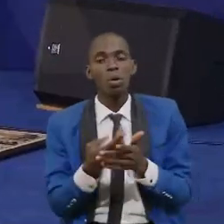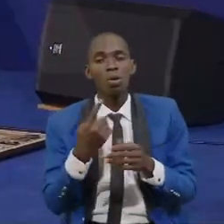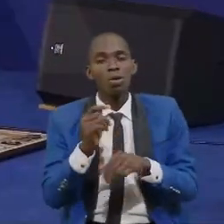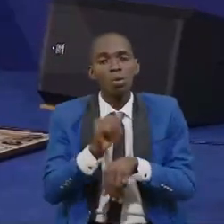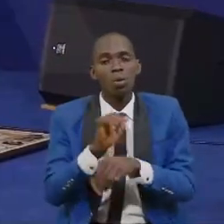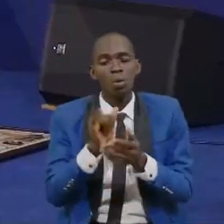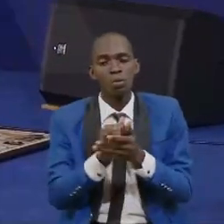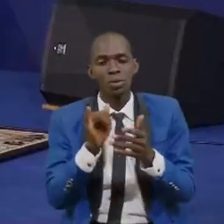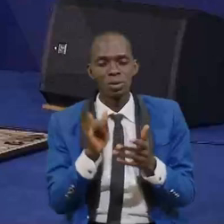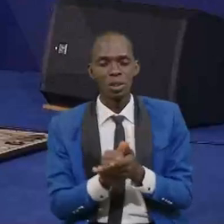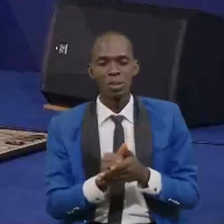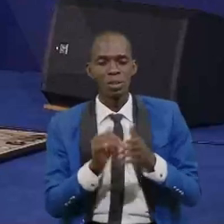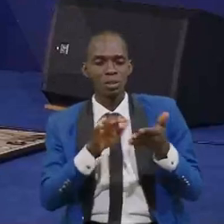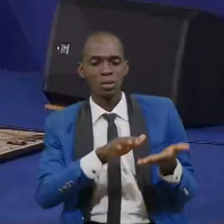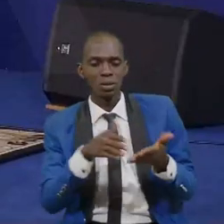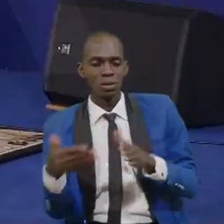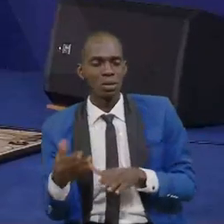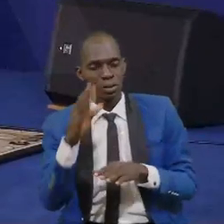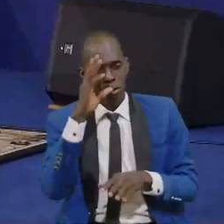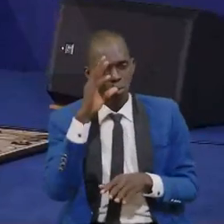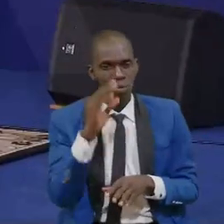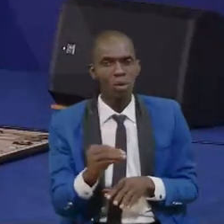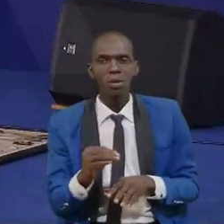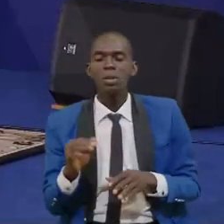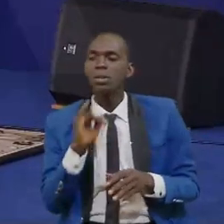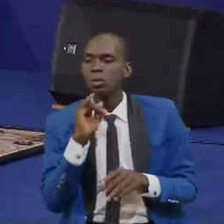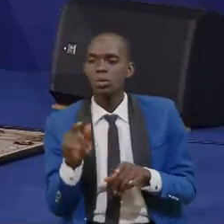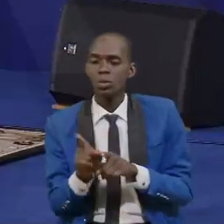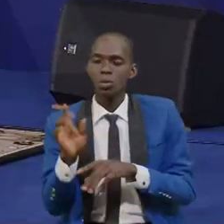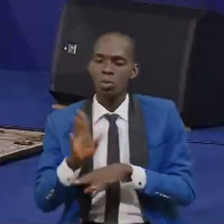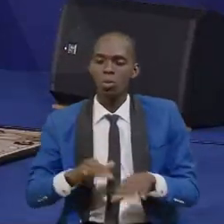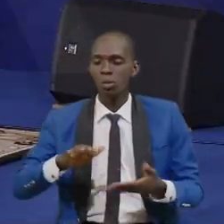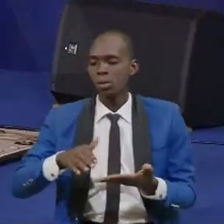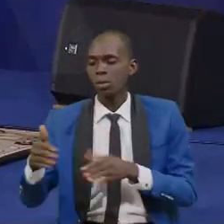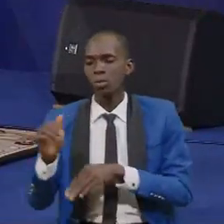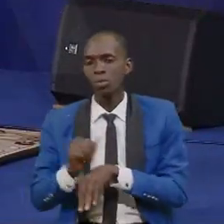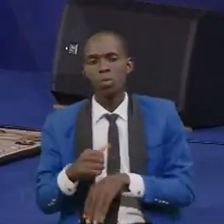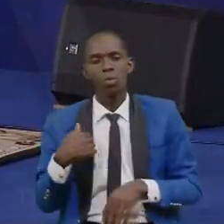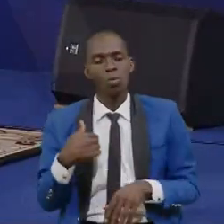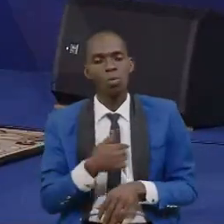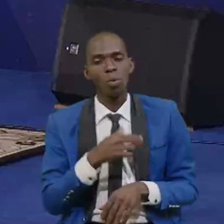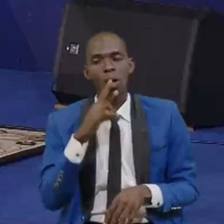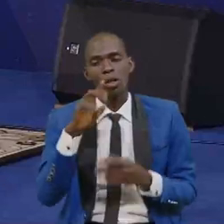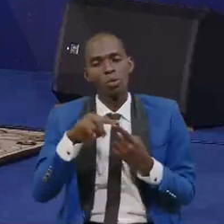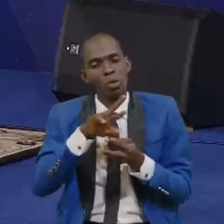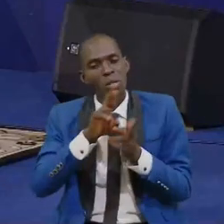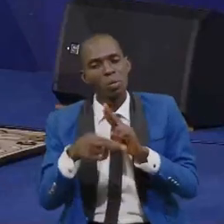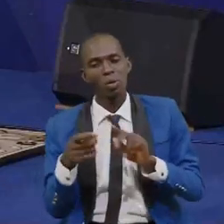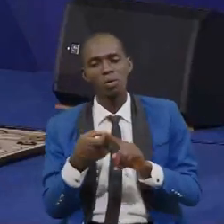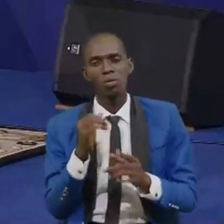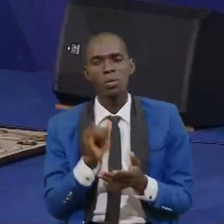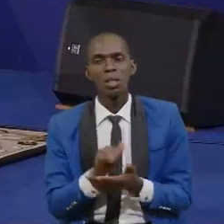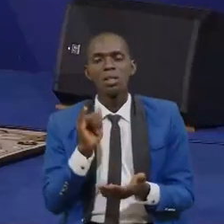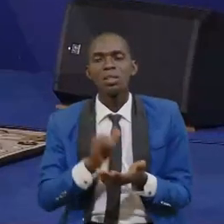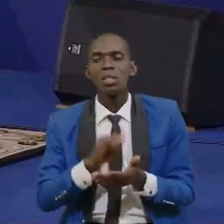les œuvres, les efforts d'un mort, tout est mort. Il dit, devons nous repentir de cela.